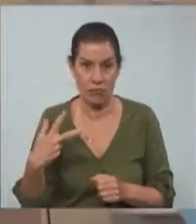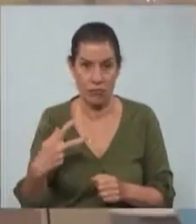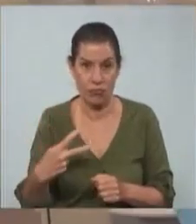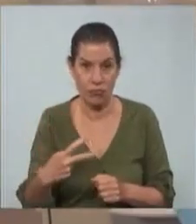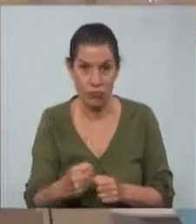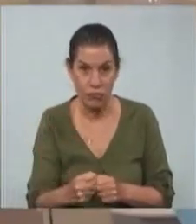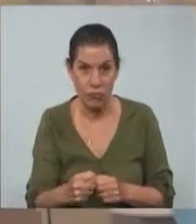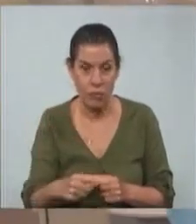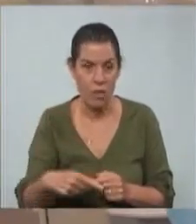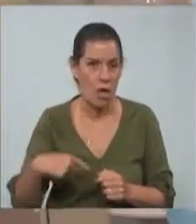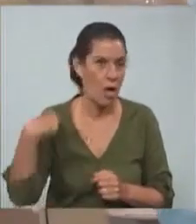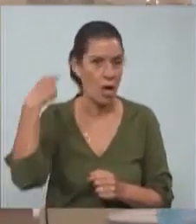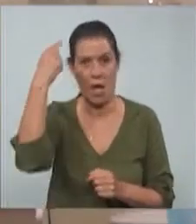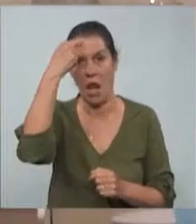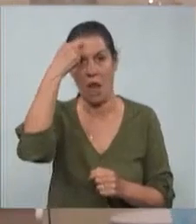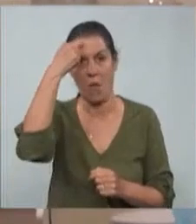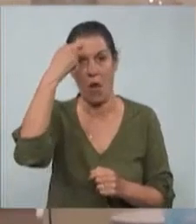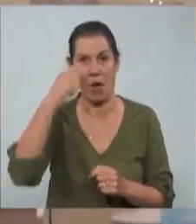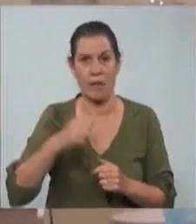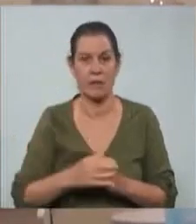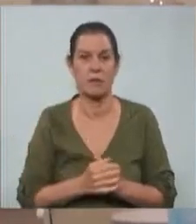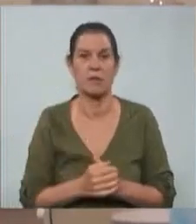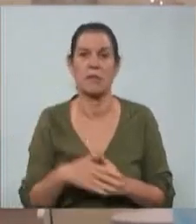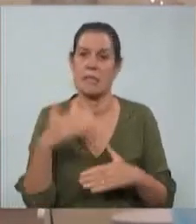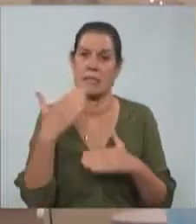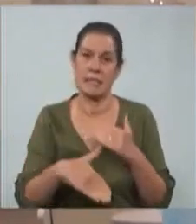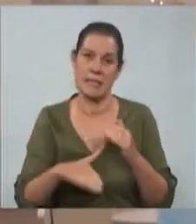אז עכשיו סיימנו עם הזריקה